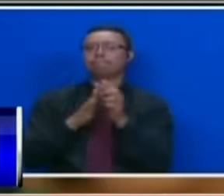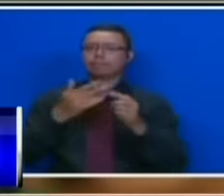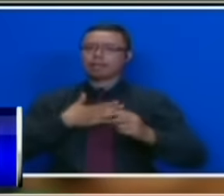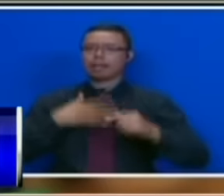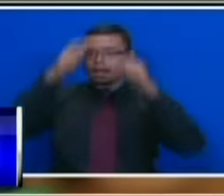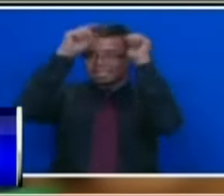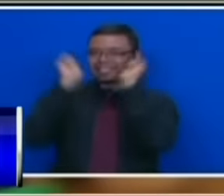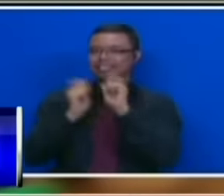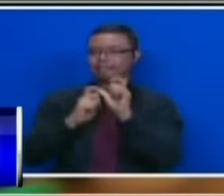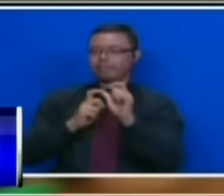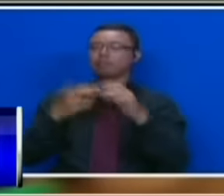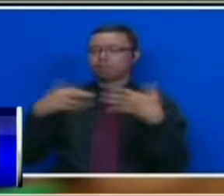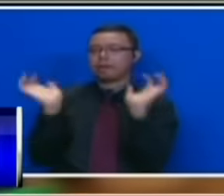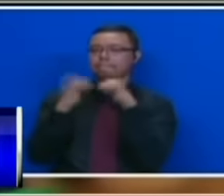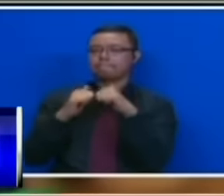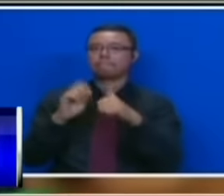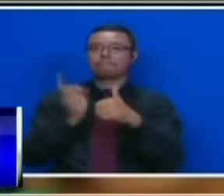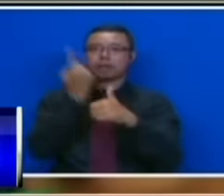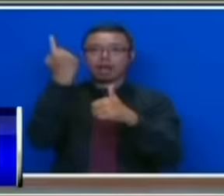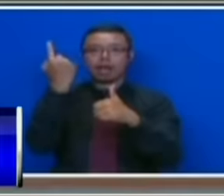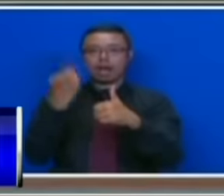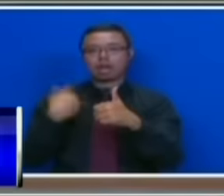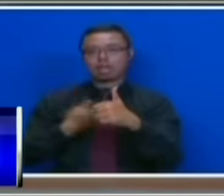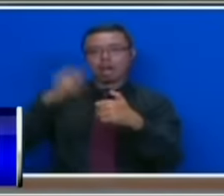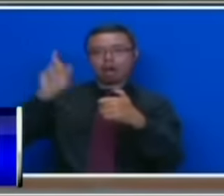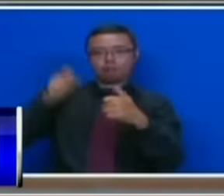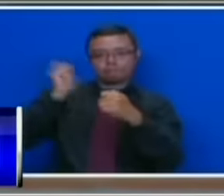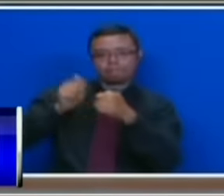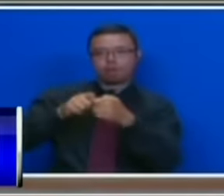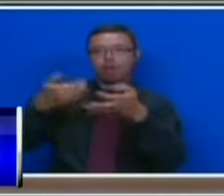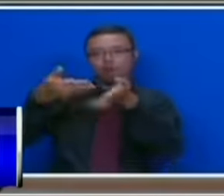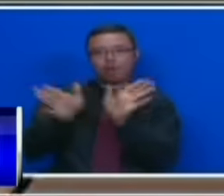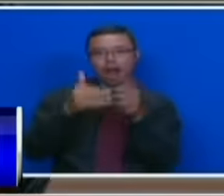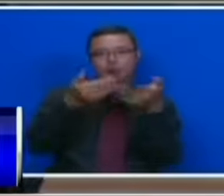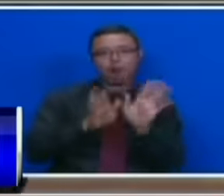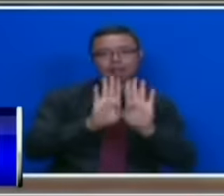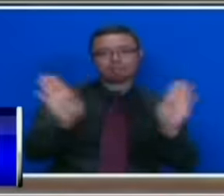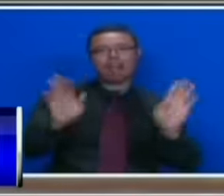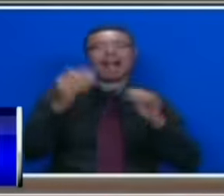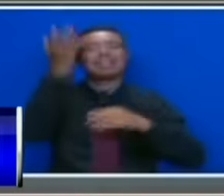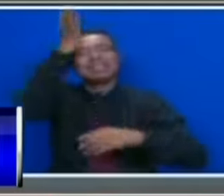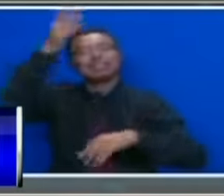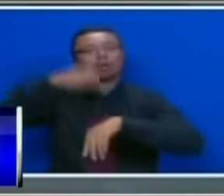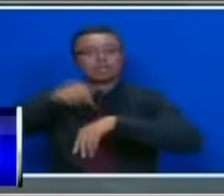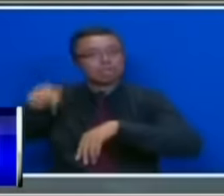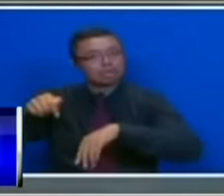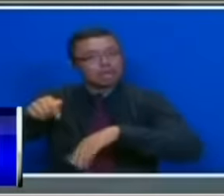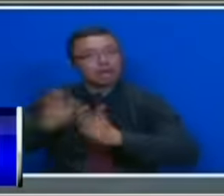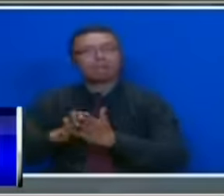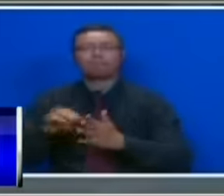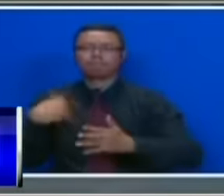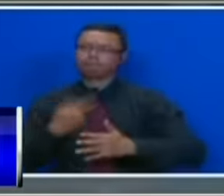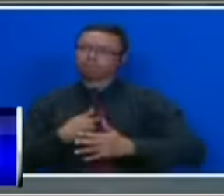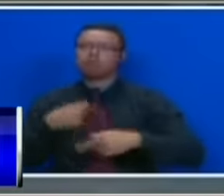terpilih menjadi gubernur, maka pertama-tama kita akan merevitalisasi ruang-ruang terbuka hijau yang sudah ada saat ini.